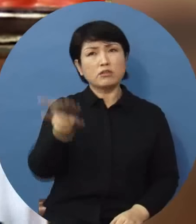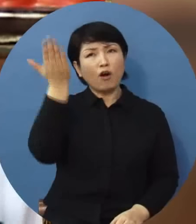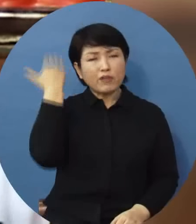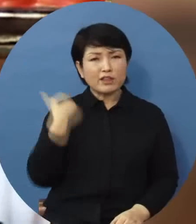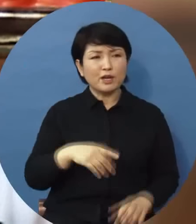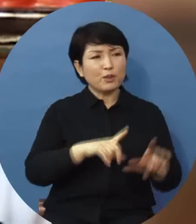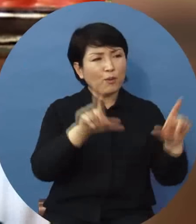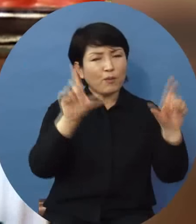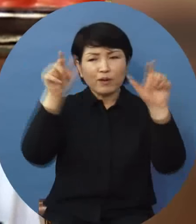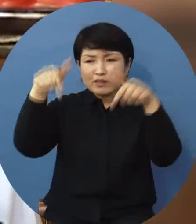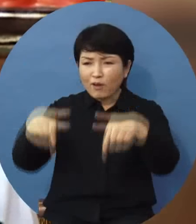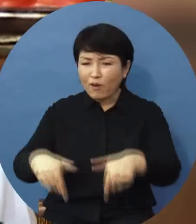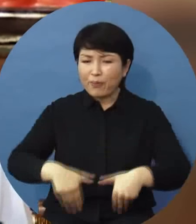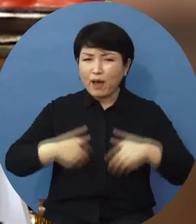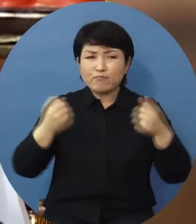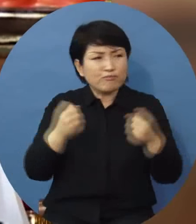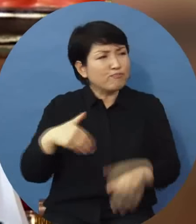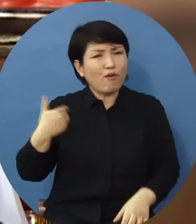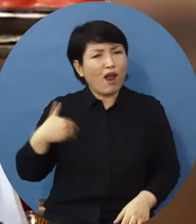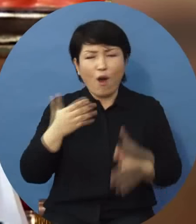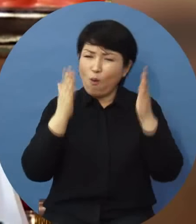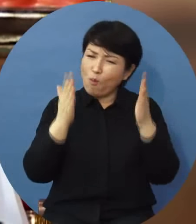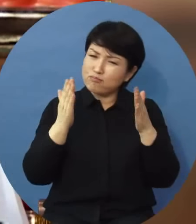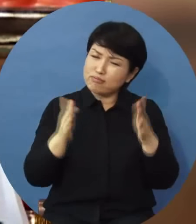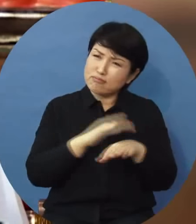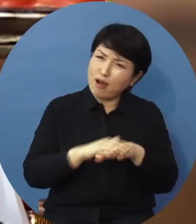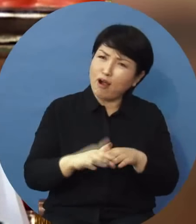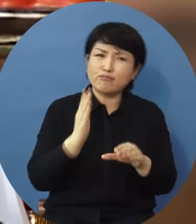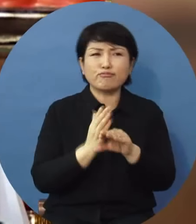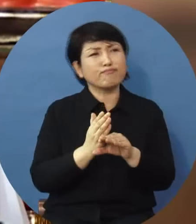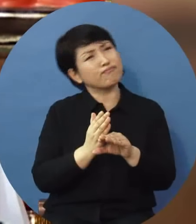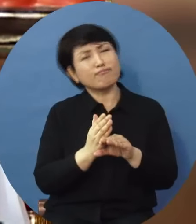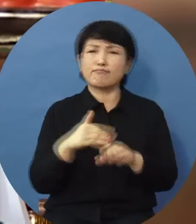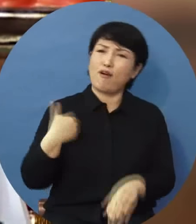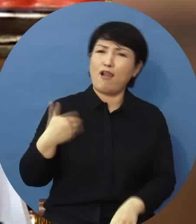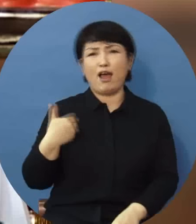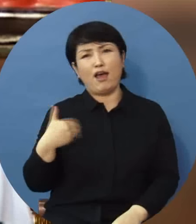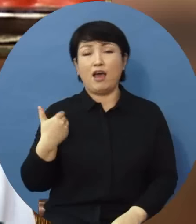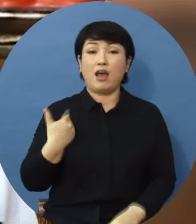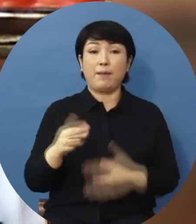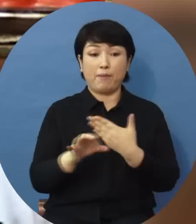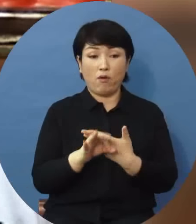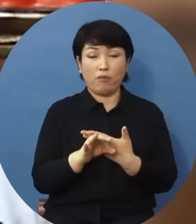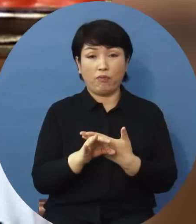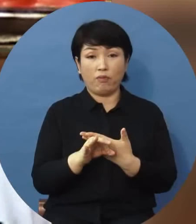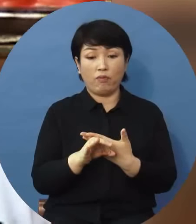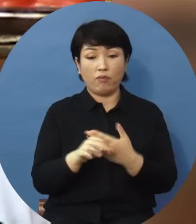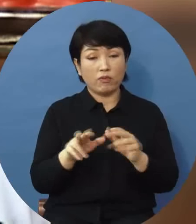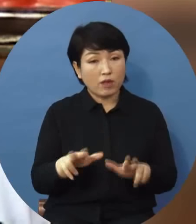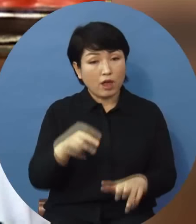동서남북을 구분 못하기 때문에 이게 공부가 되는지 안 되는지 이런 수준이라면 이제는